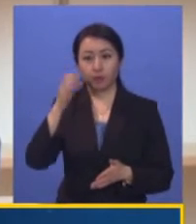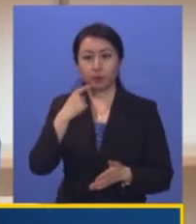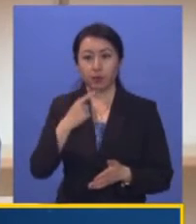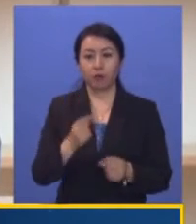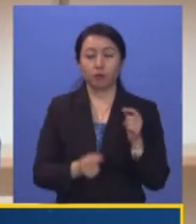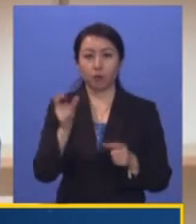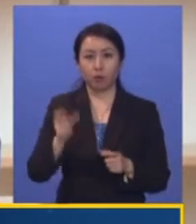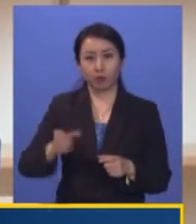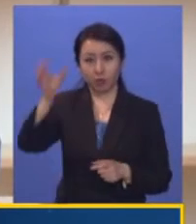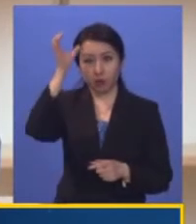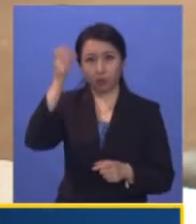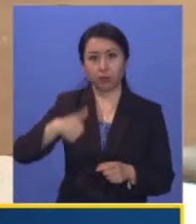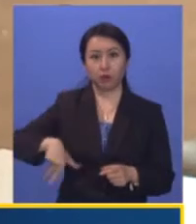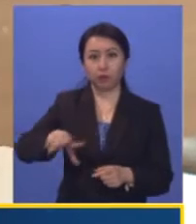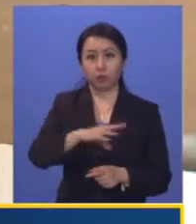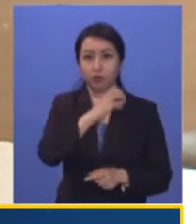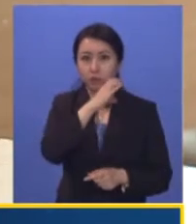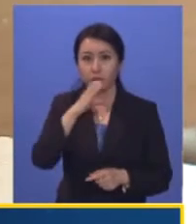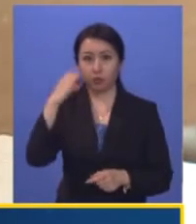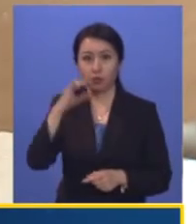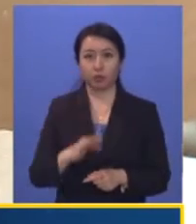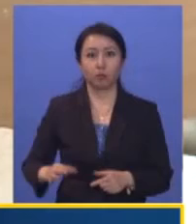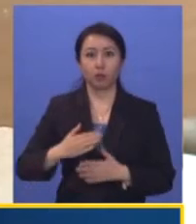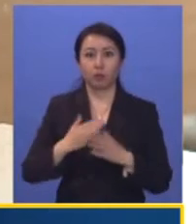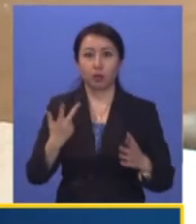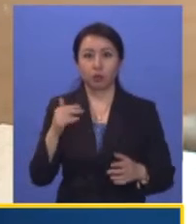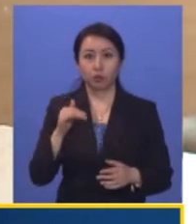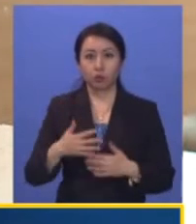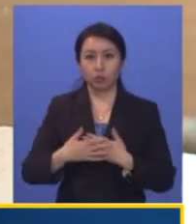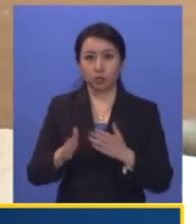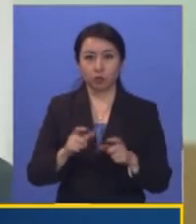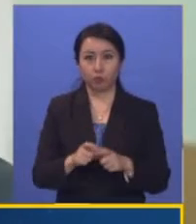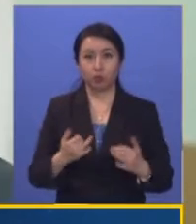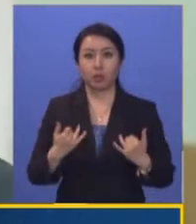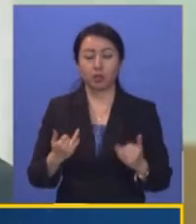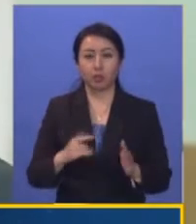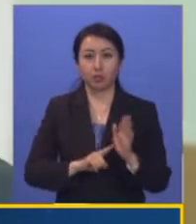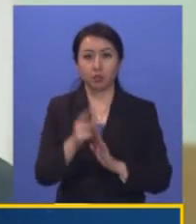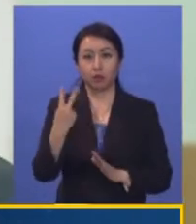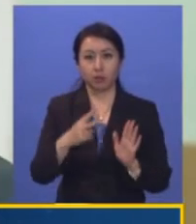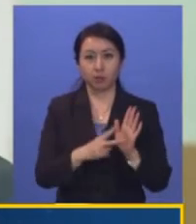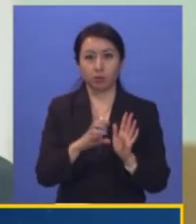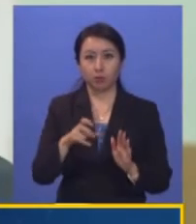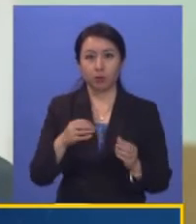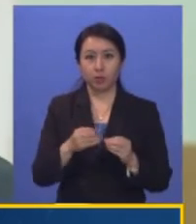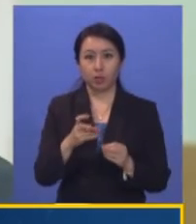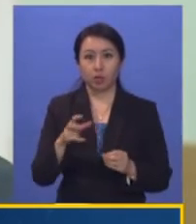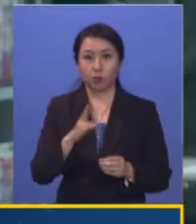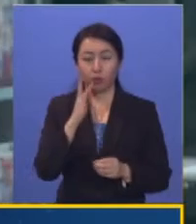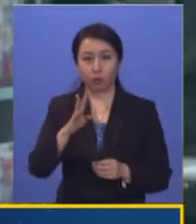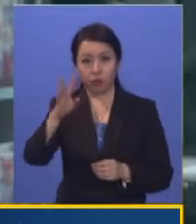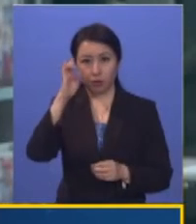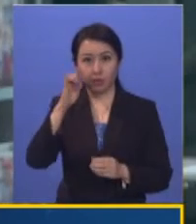образования, всего в Северо-Казахстанской области более 3000 выпускников. Для них с 27 мая по 10 июня проходят государственные